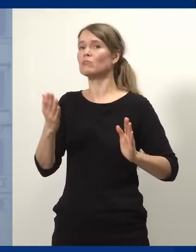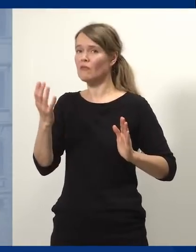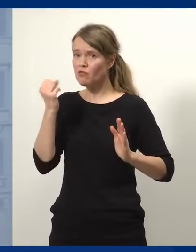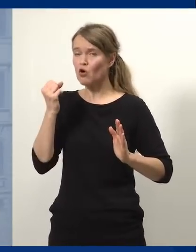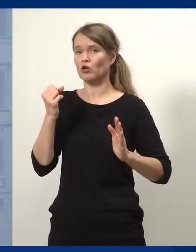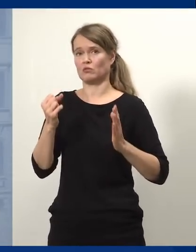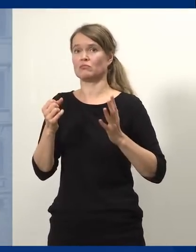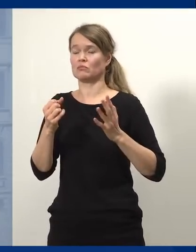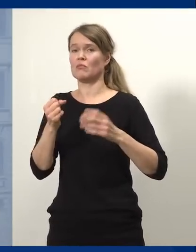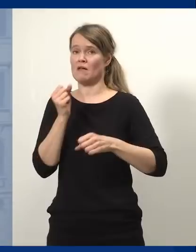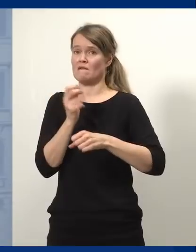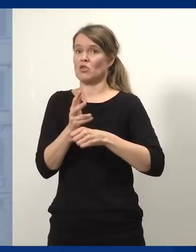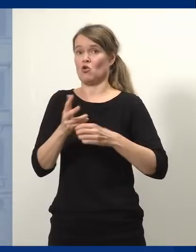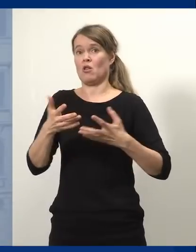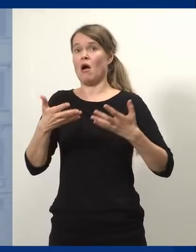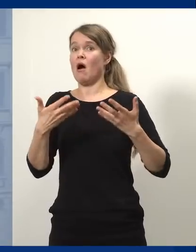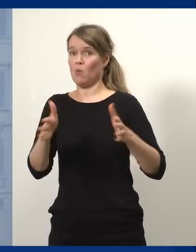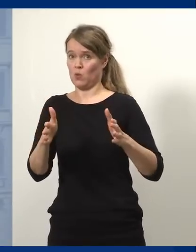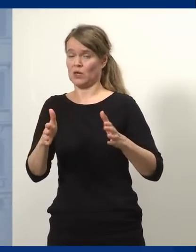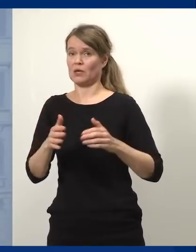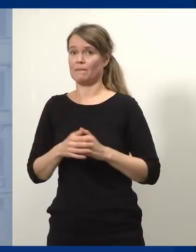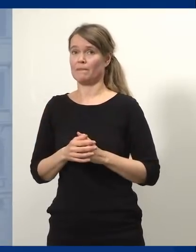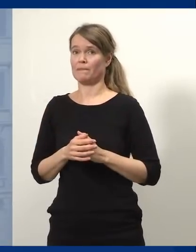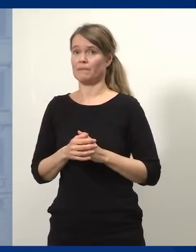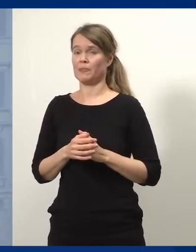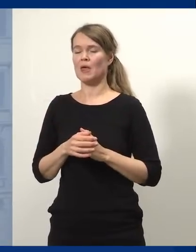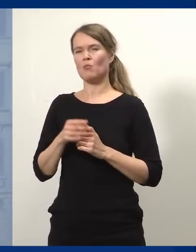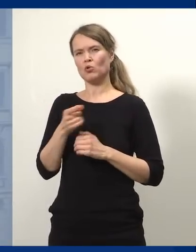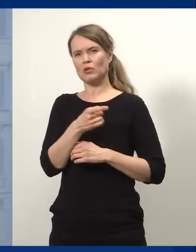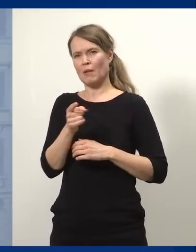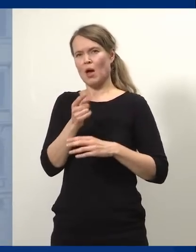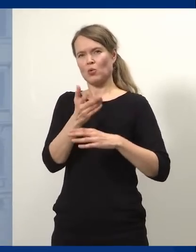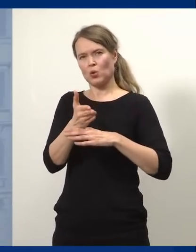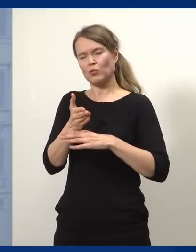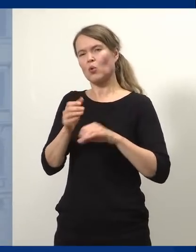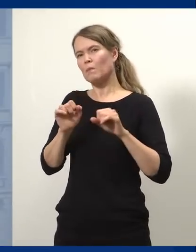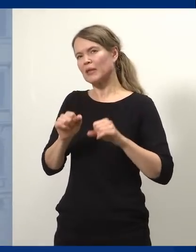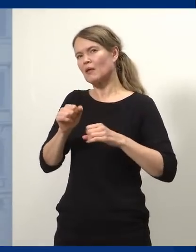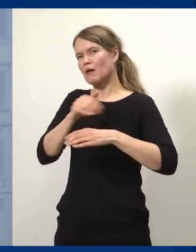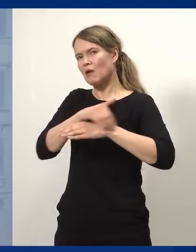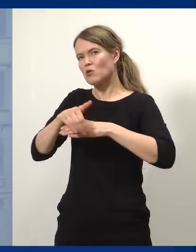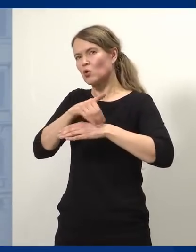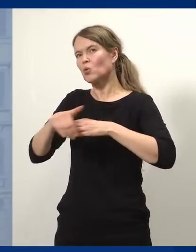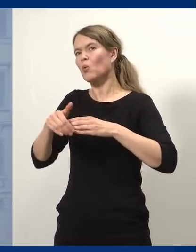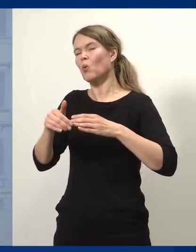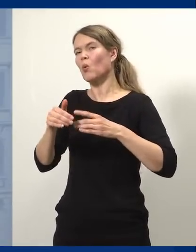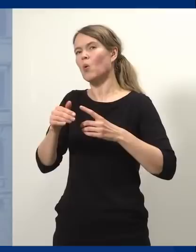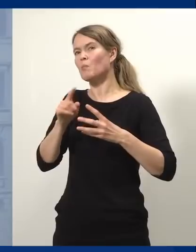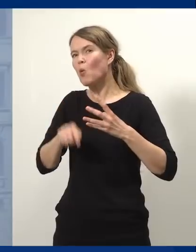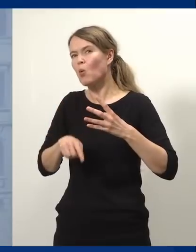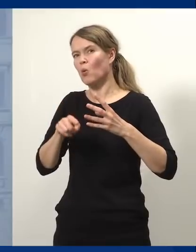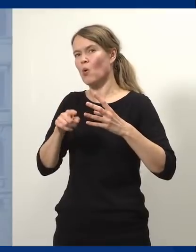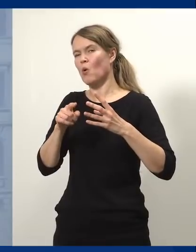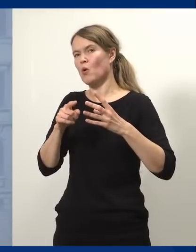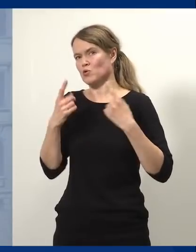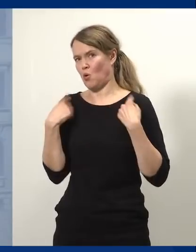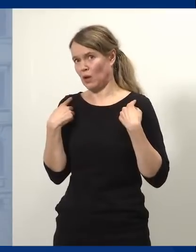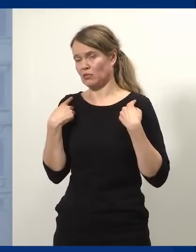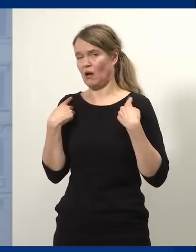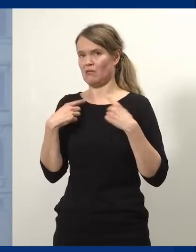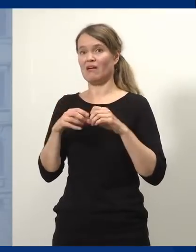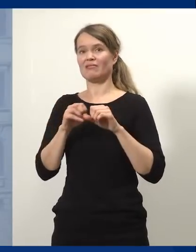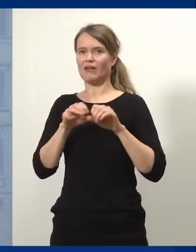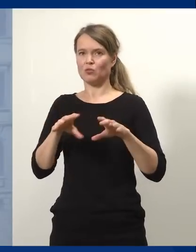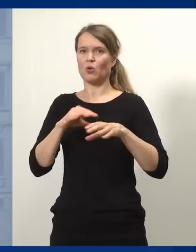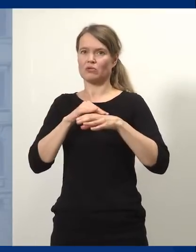asiakkaille. Näiden yritysten on noudatettava rajoituksia, jotka on annettu tartuntatautilailla ja